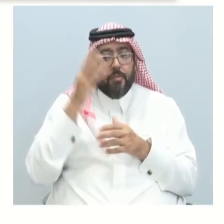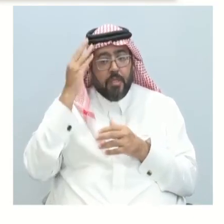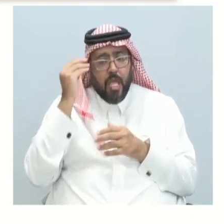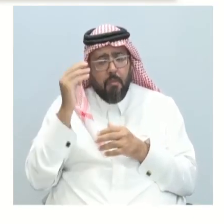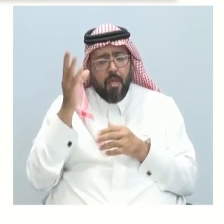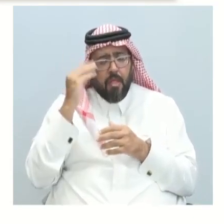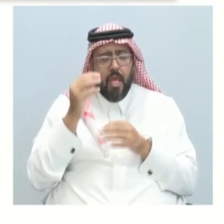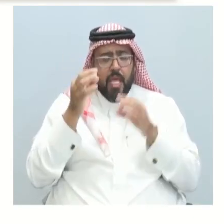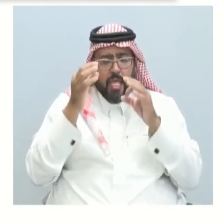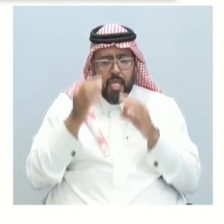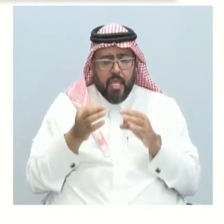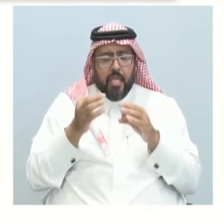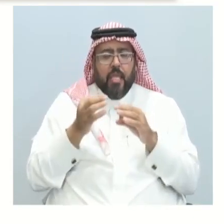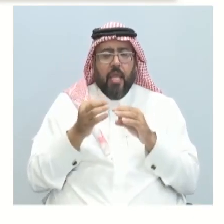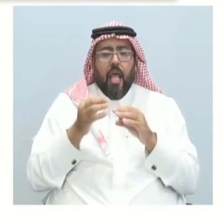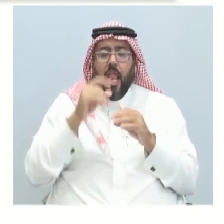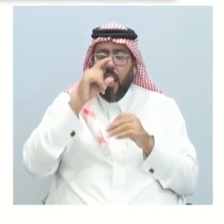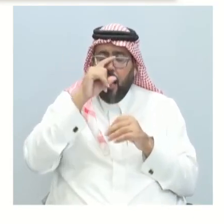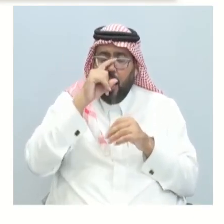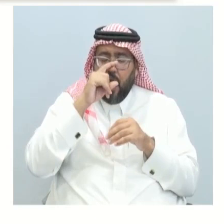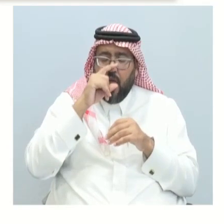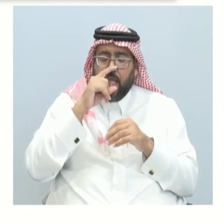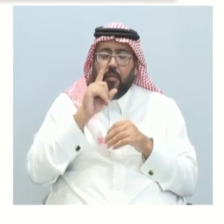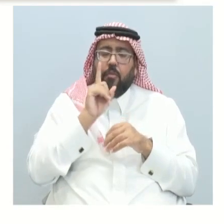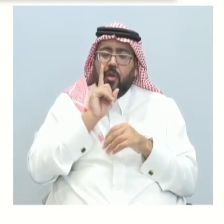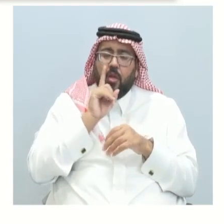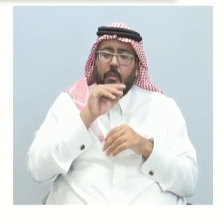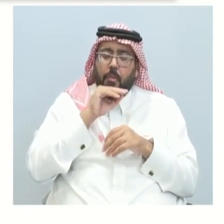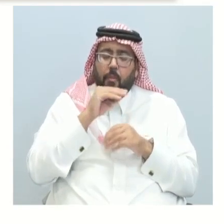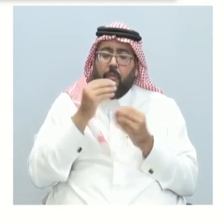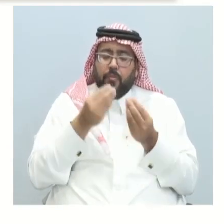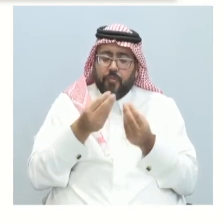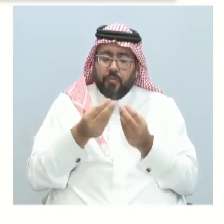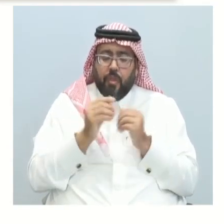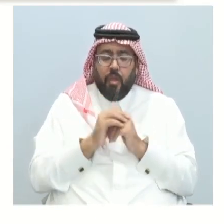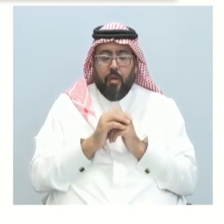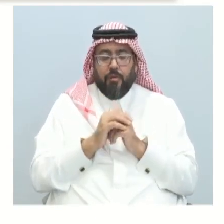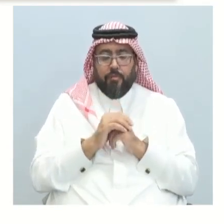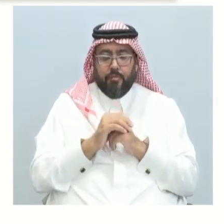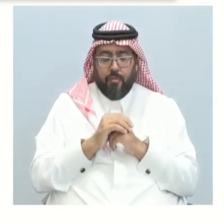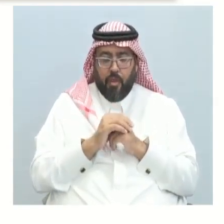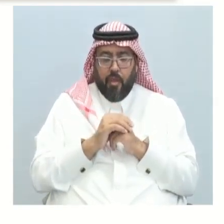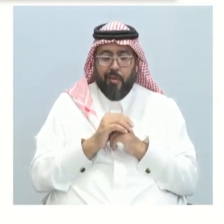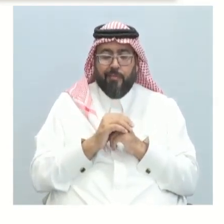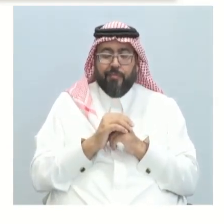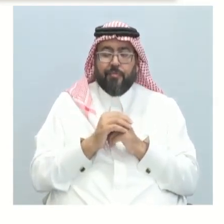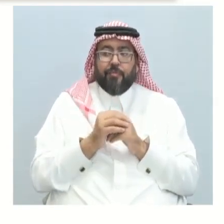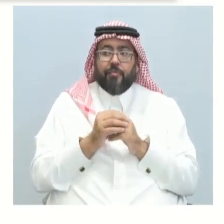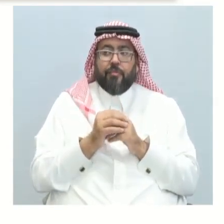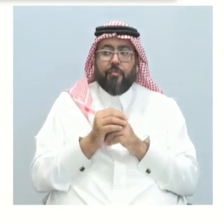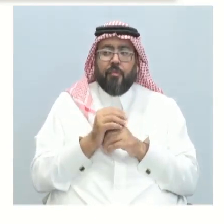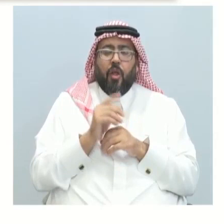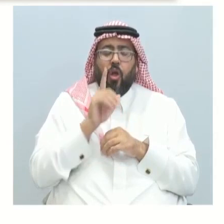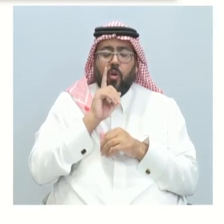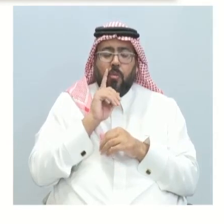فكان التاكيد على لزوم برها وزياده الامر بذلك لماذا لان يغلب على الام